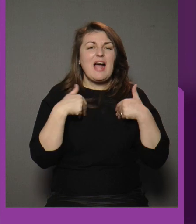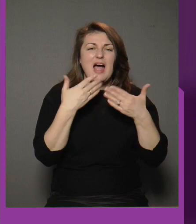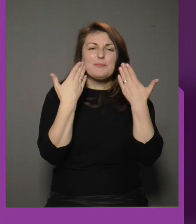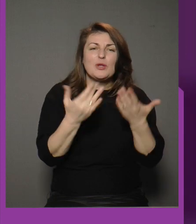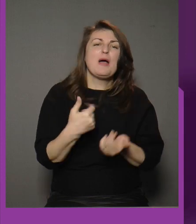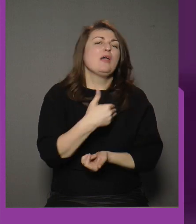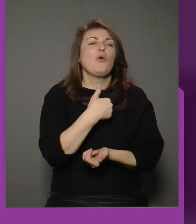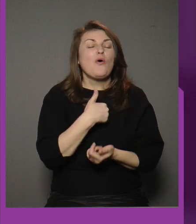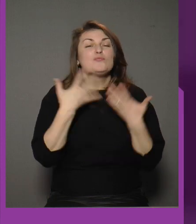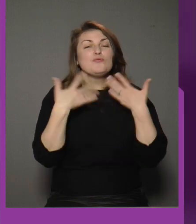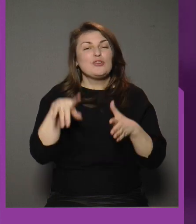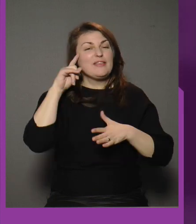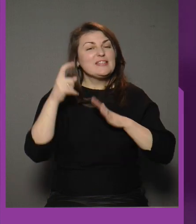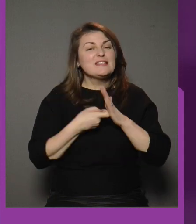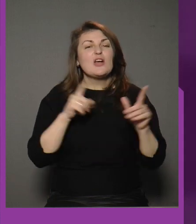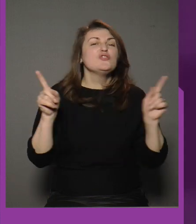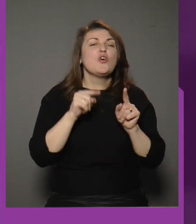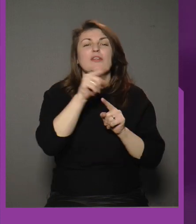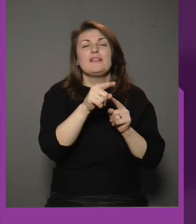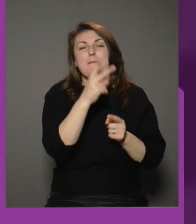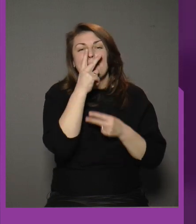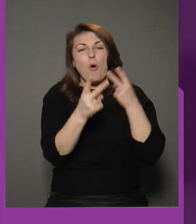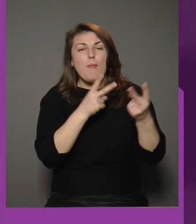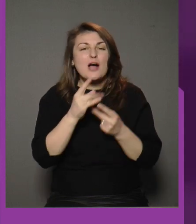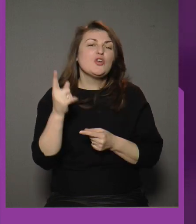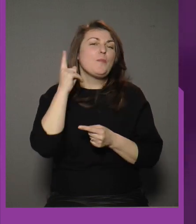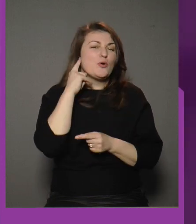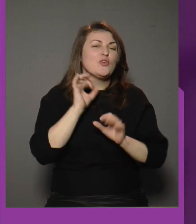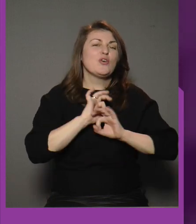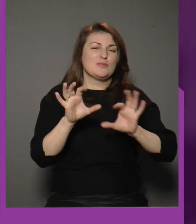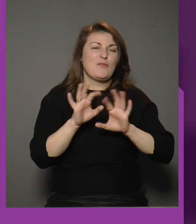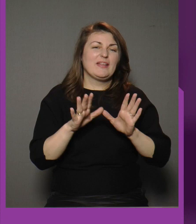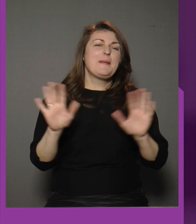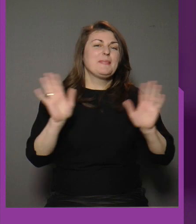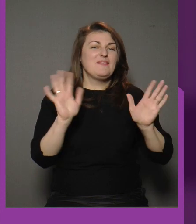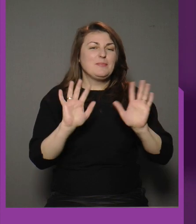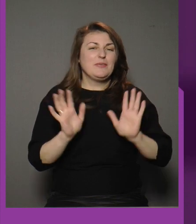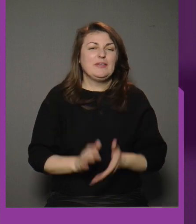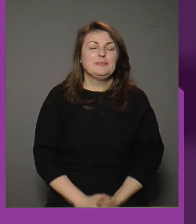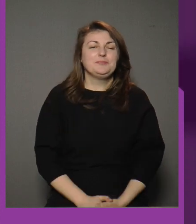хочемо вже дізнатися, що ти там побачила, почула, розповідай. Привіт-привіт.